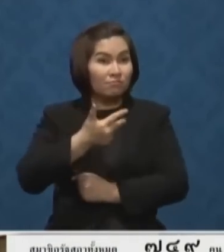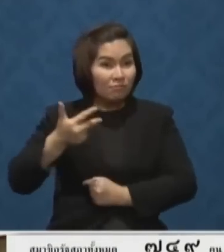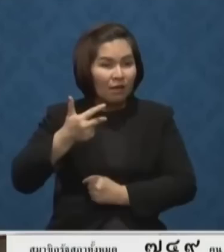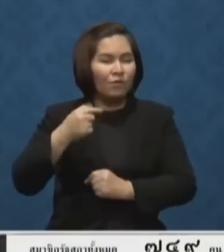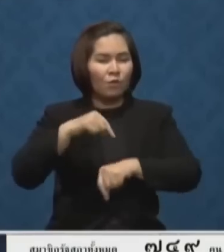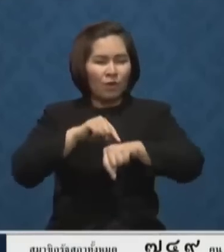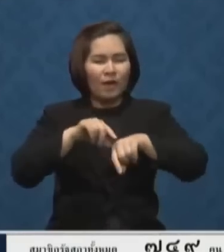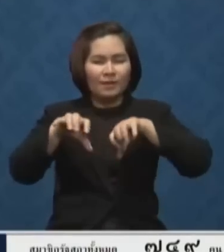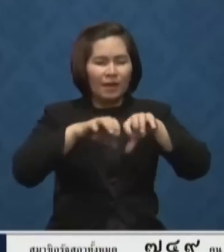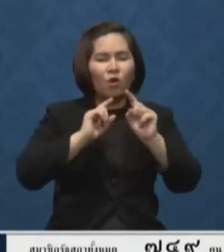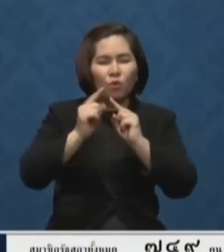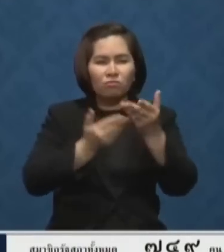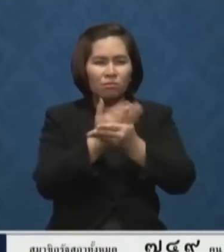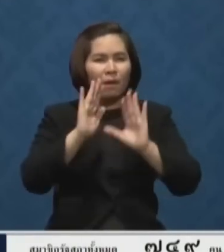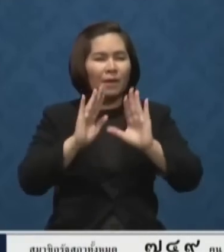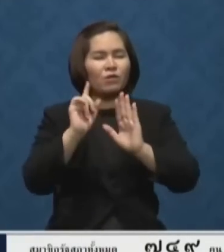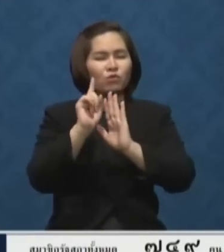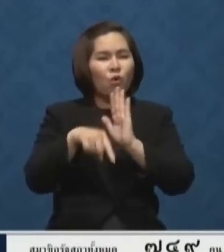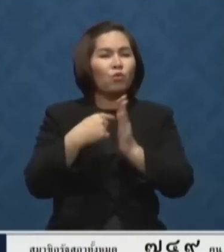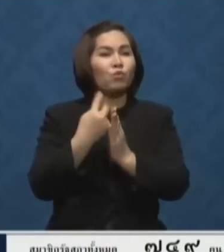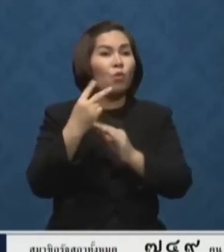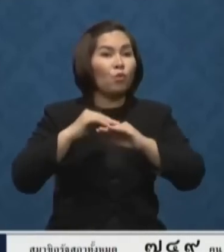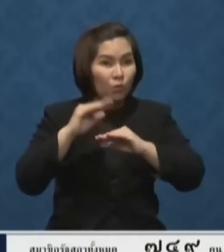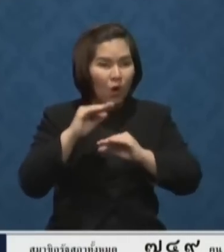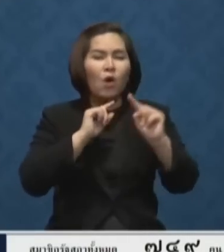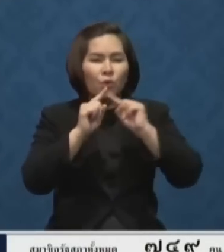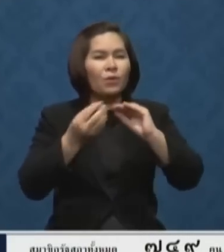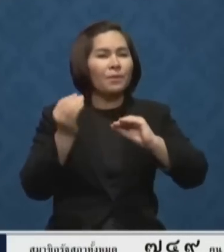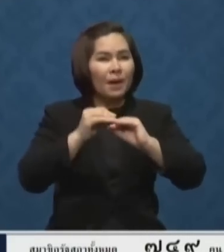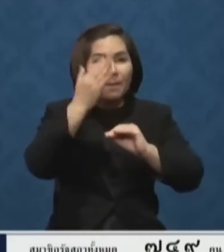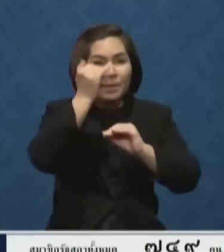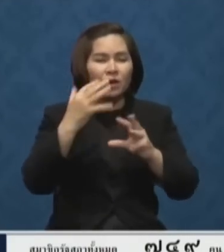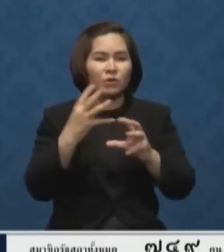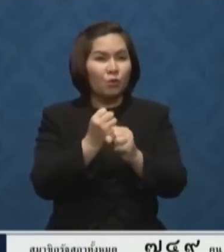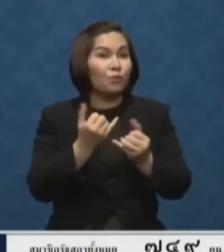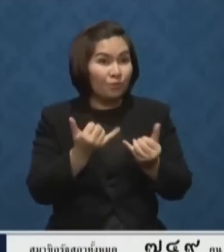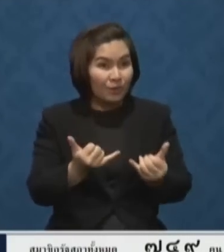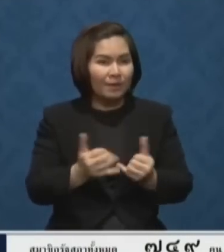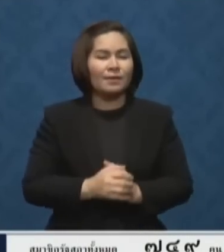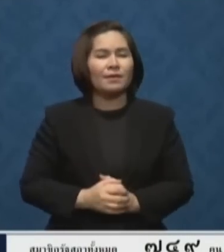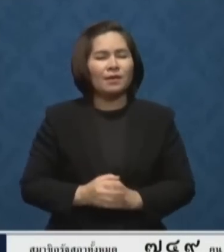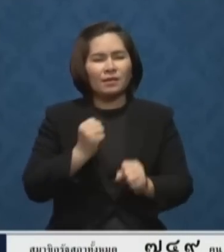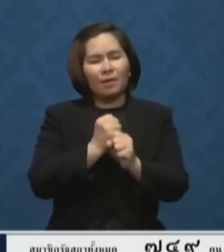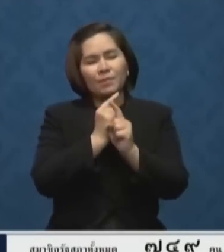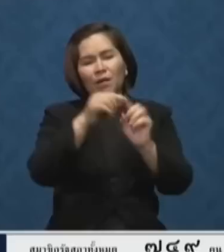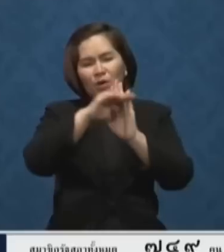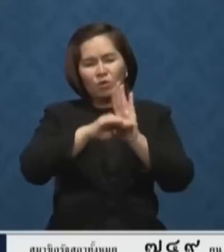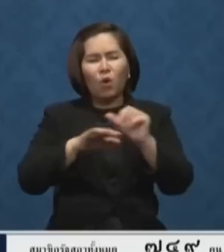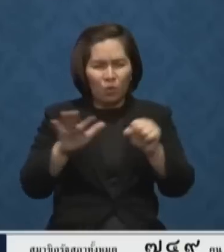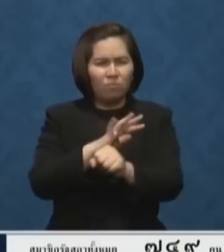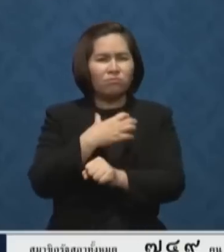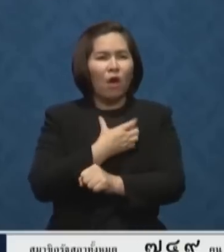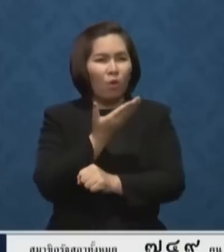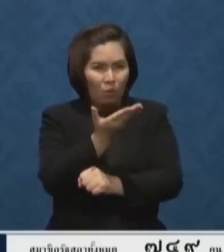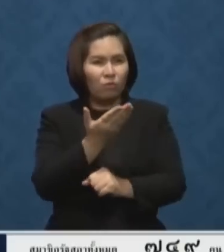เวลาราว 2 ชั่โงเศษในการทจะมาหารือกันในเรื่องนี้และหาข้อสรุปเพราฉนั้นดำเนินการใหถูกต้องตามขนตอนครั